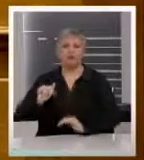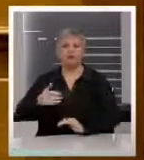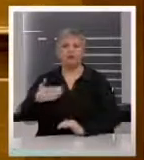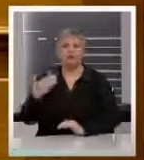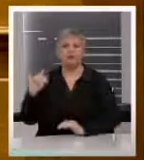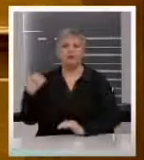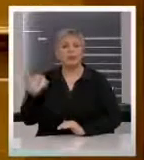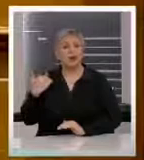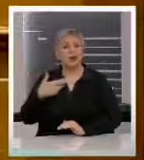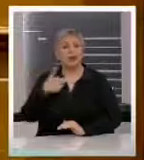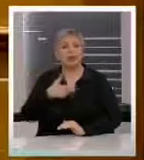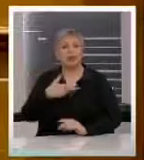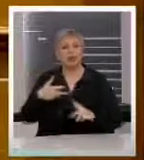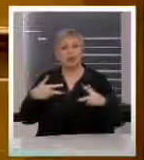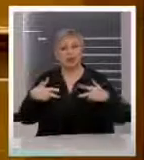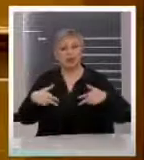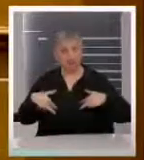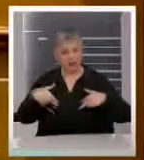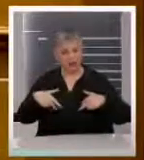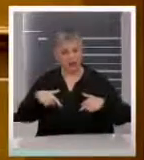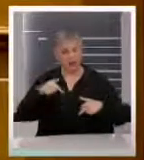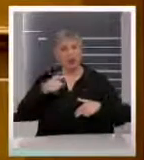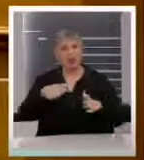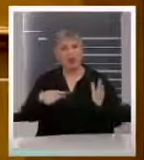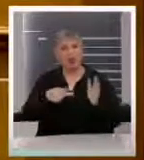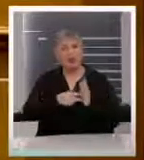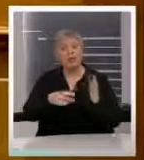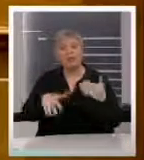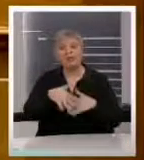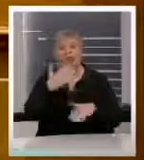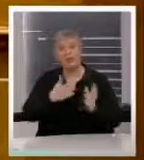προηγούμενη κυβέρνηση μεσοπρόθεσμο πλαίσιο δημοσιονομικής στρατηγικής 2015-2018